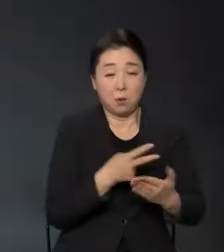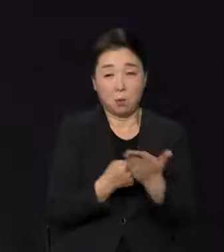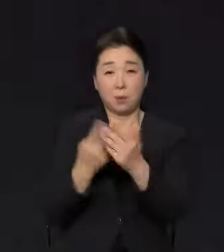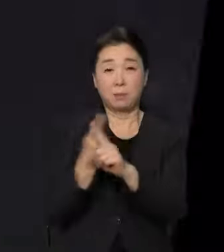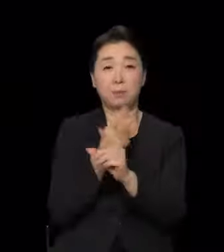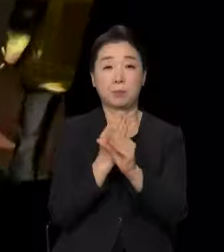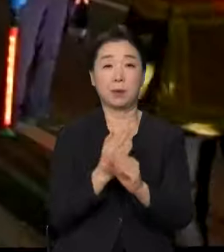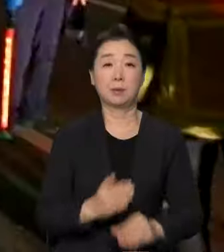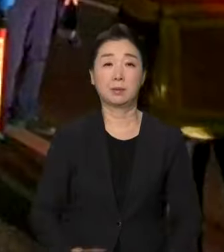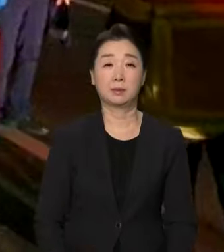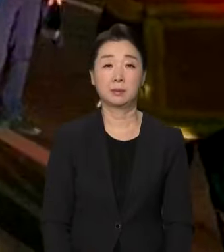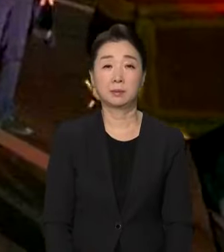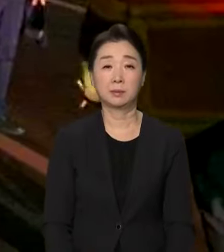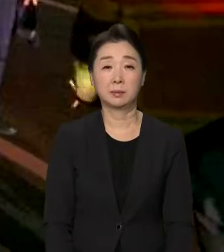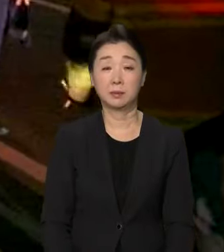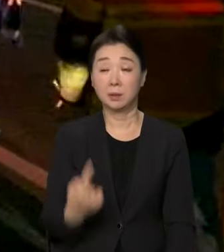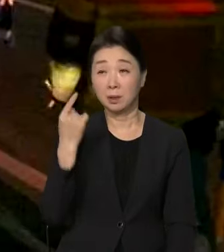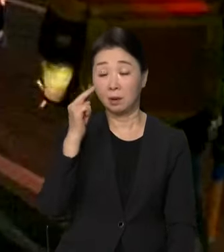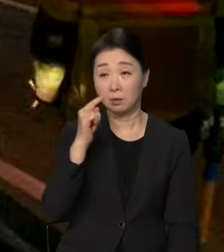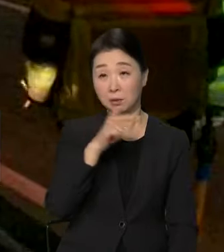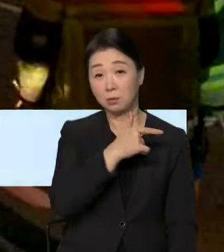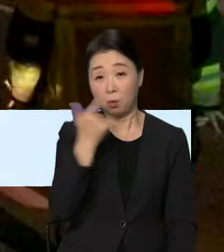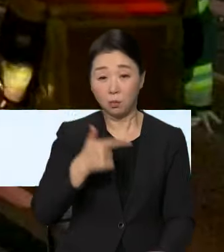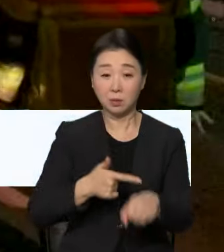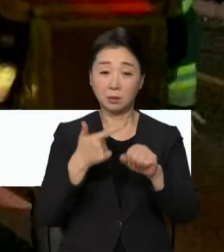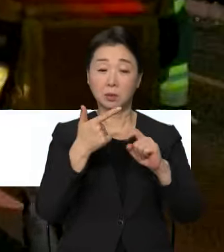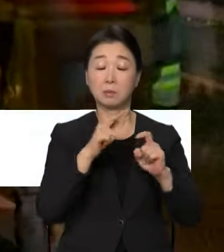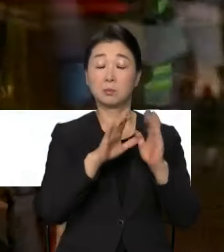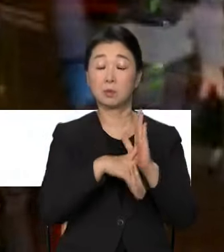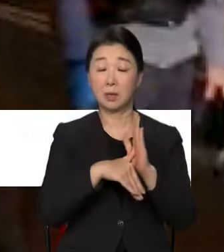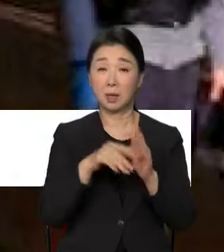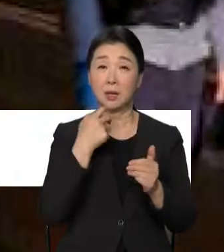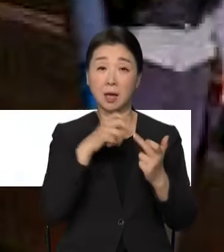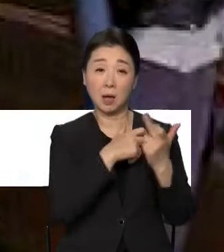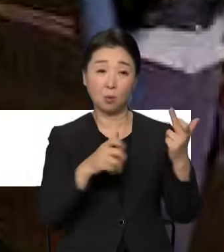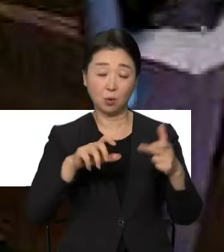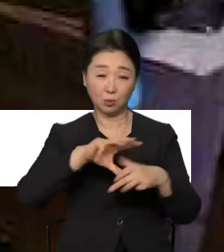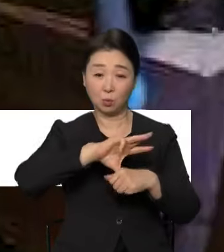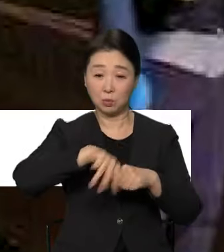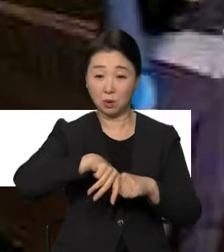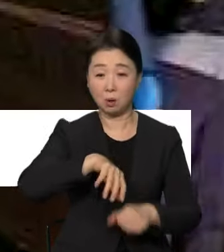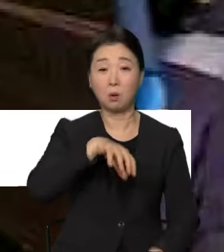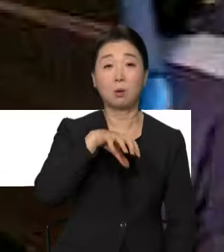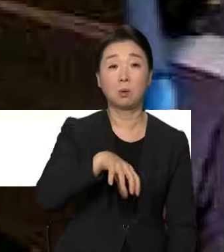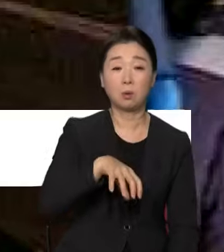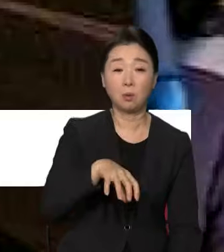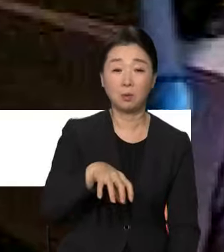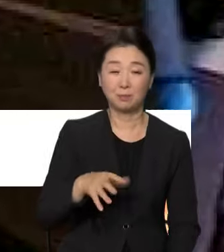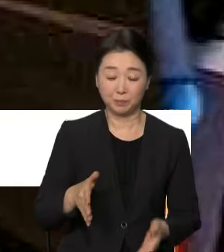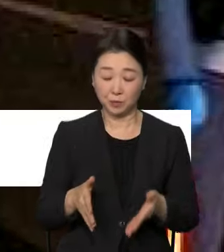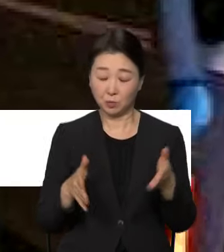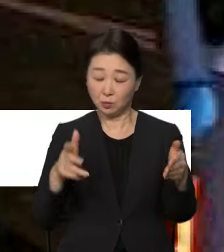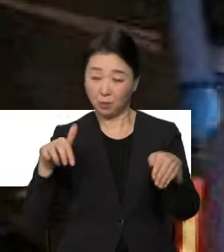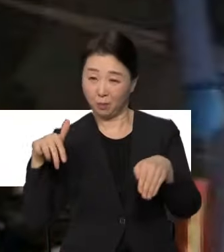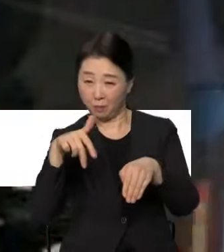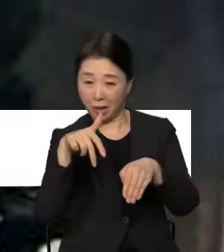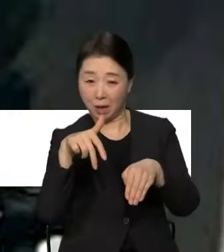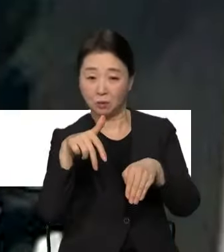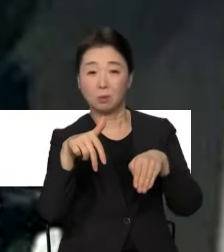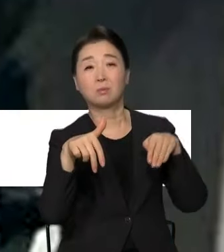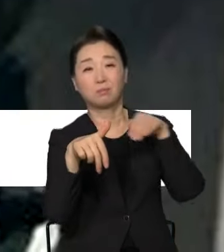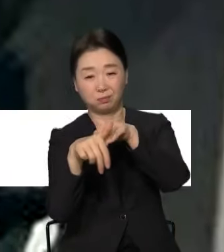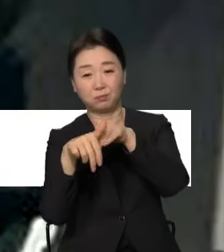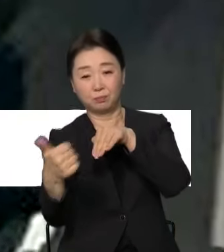치료를 받았습니다. 어제 오후 6시 10분 강원도 철원에선 70대 남성이 한 국도를 건너다 승용차에 치여